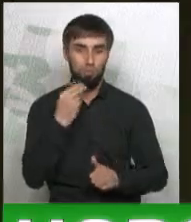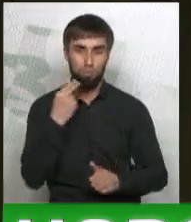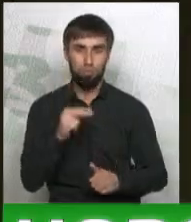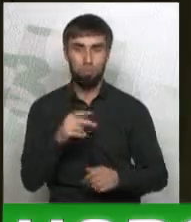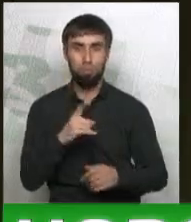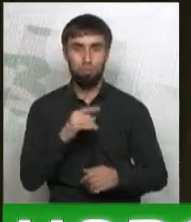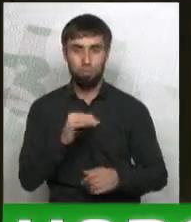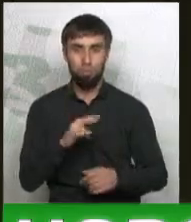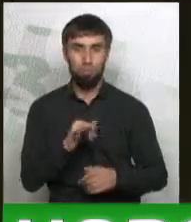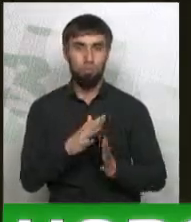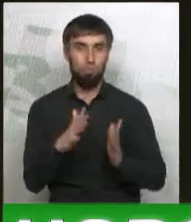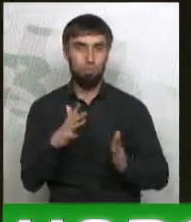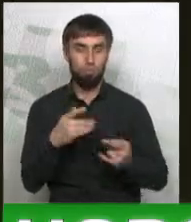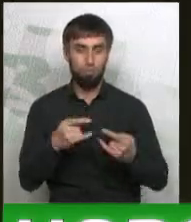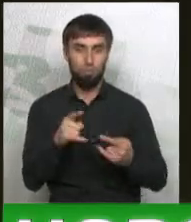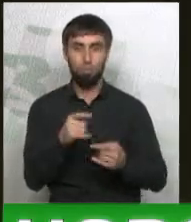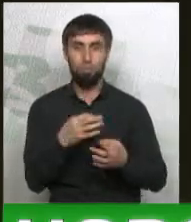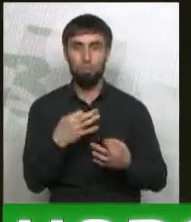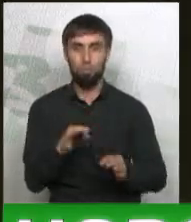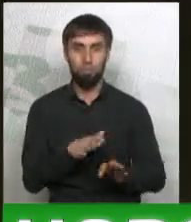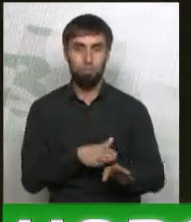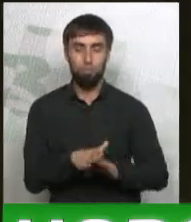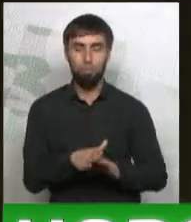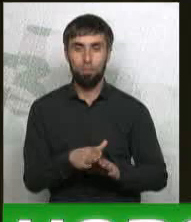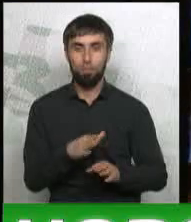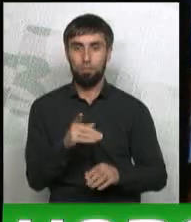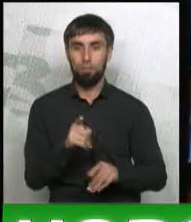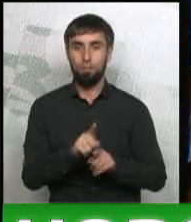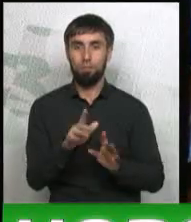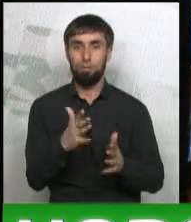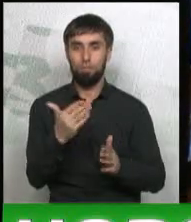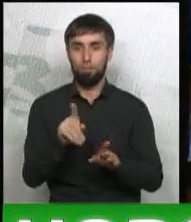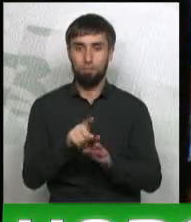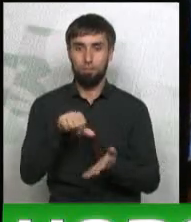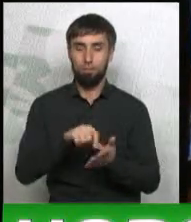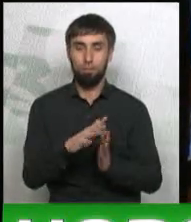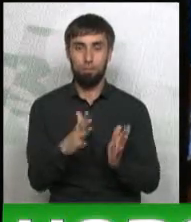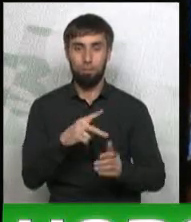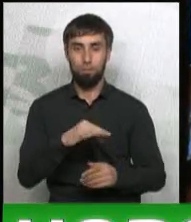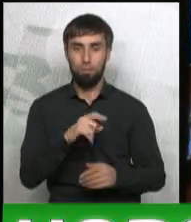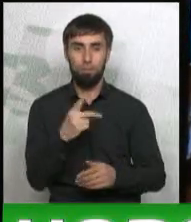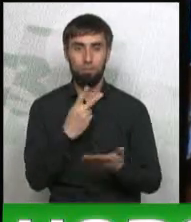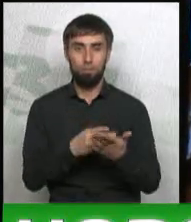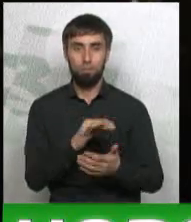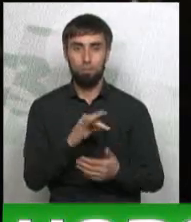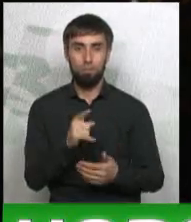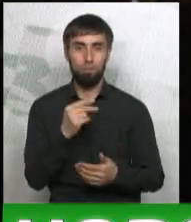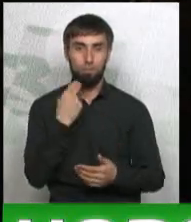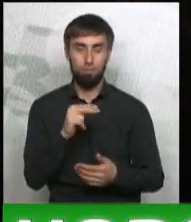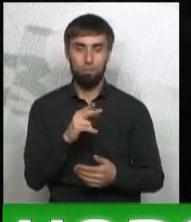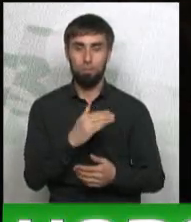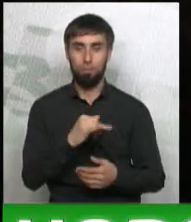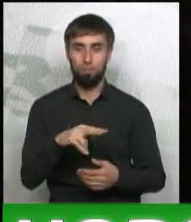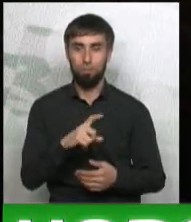всего. А большой экран посередине позволяет полностью погрузиться в происходящее. Эта большая плазма выдает картинку в качестве